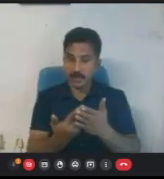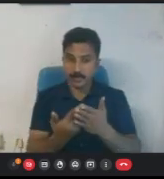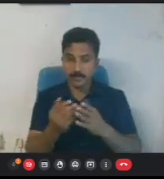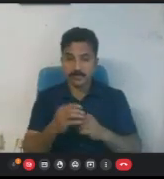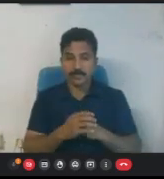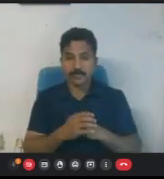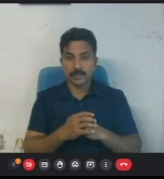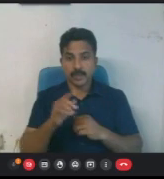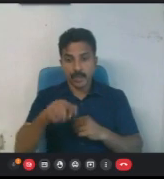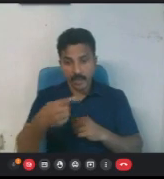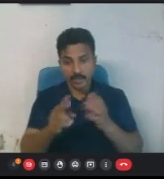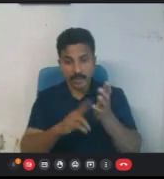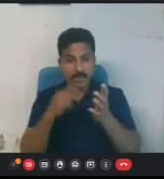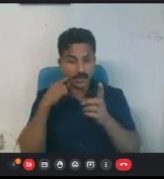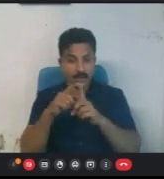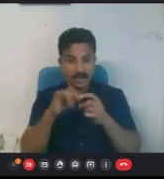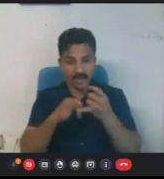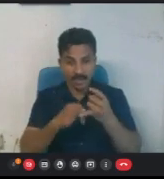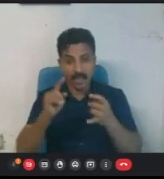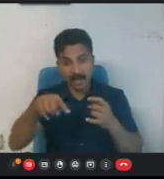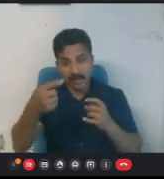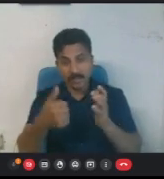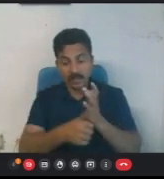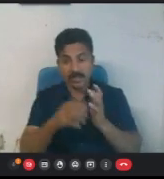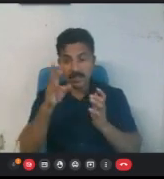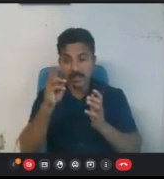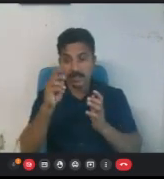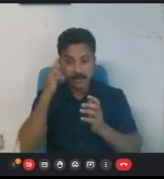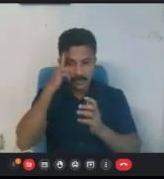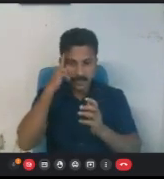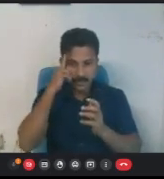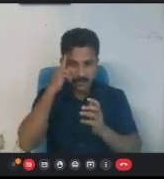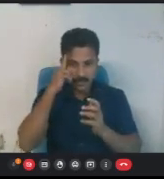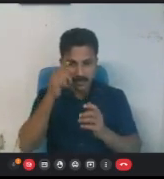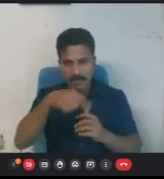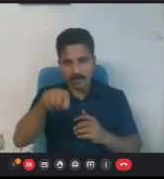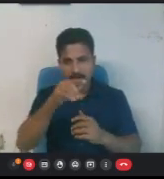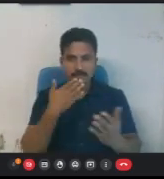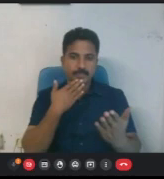അടുത്ത നിഡാസ് അടുത്ത മാസം 3rd ശനിയാഴ്ചയായിരിക്കും നടക്കുന്നത്. എല്ലാവർക്കും നന്ദി.